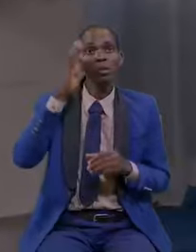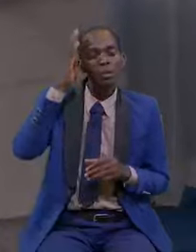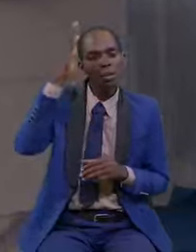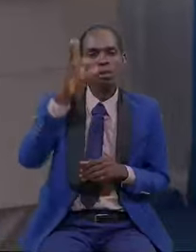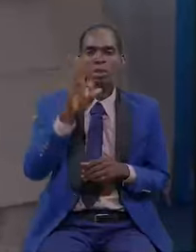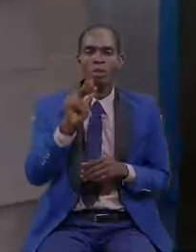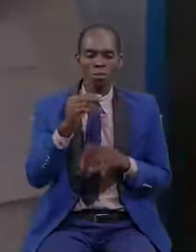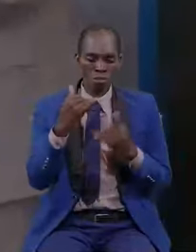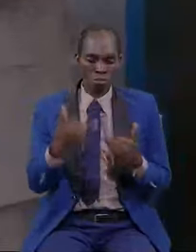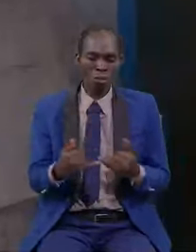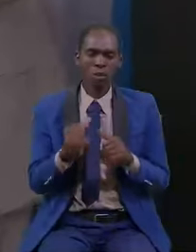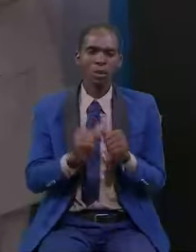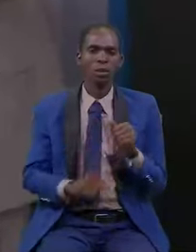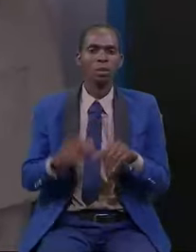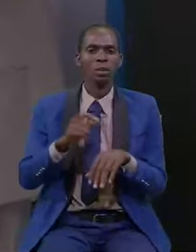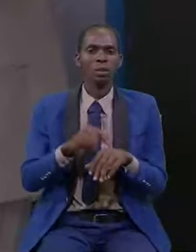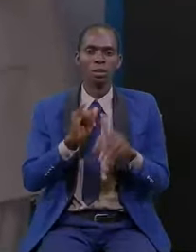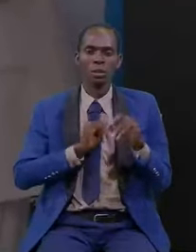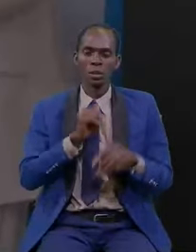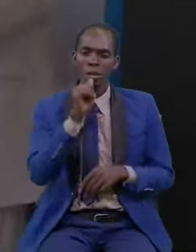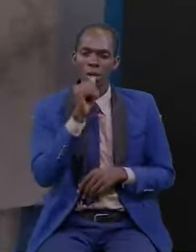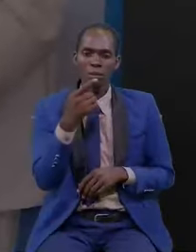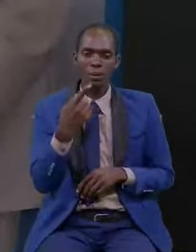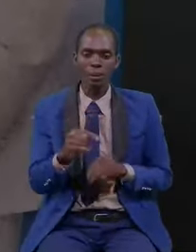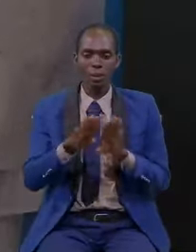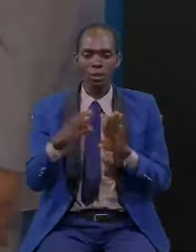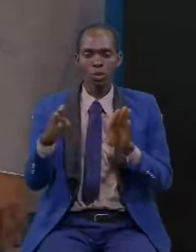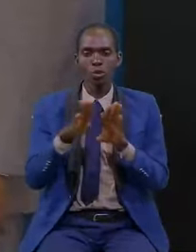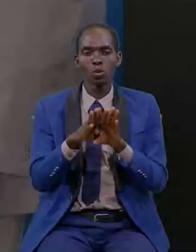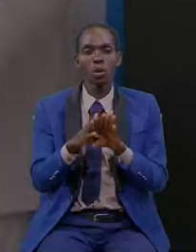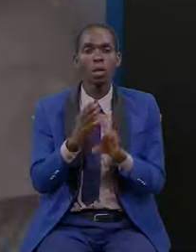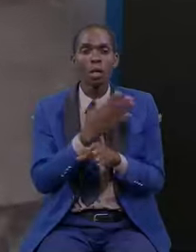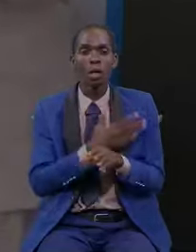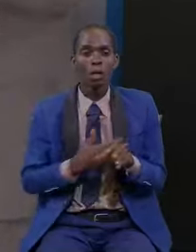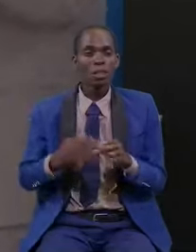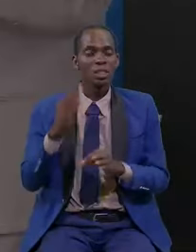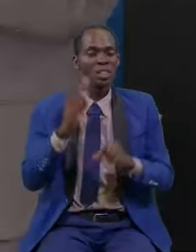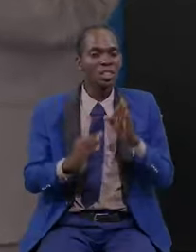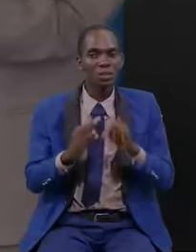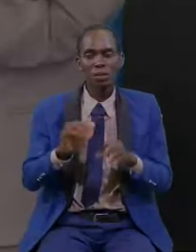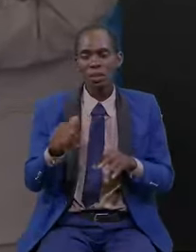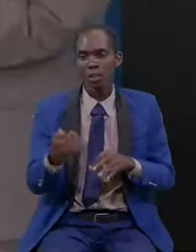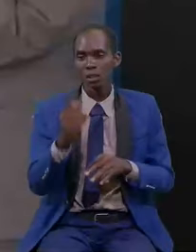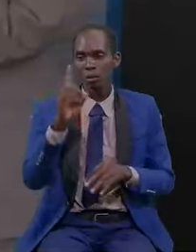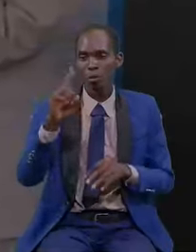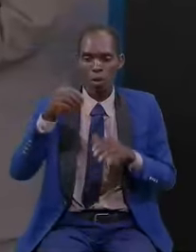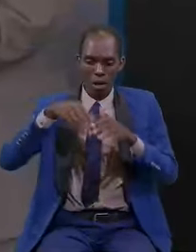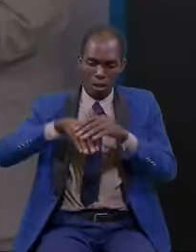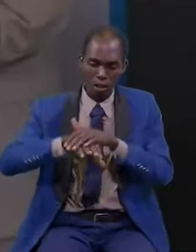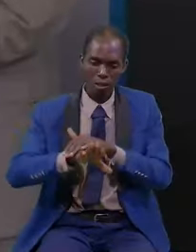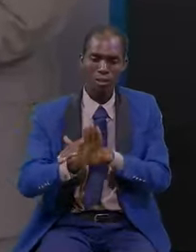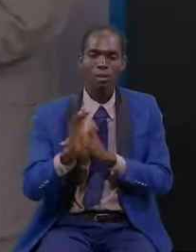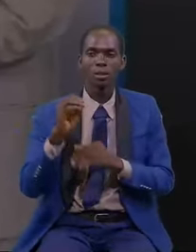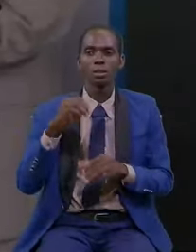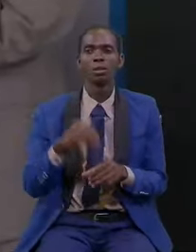chaque jour, au temps présent, je suis la porte. Si quelqu'un entre par moi, c'est par